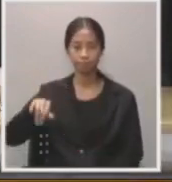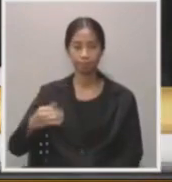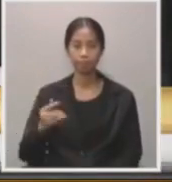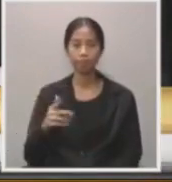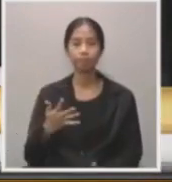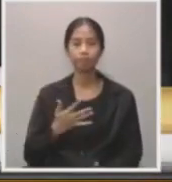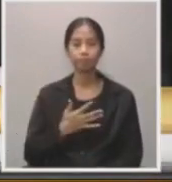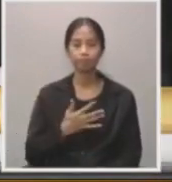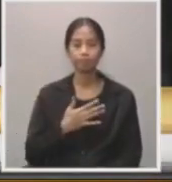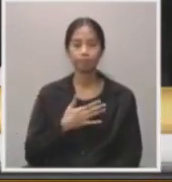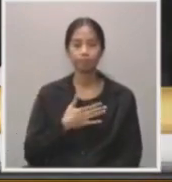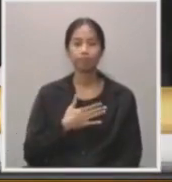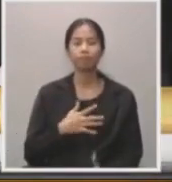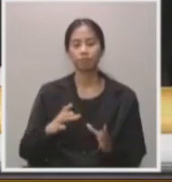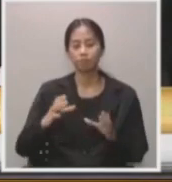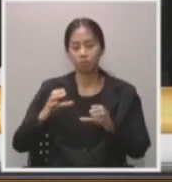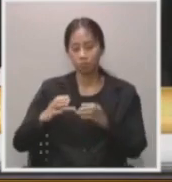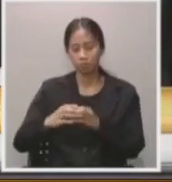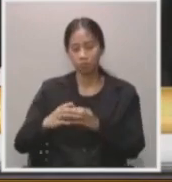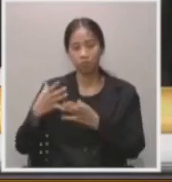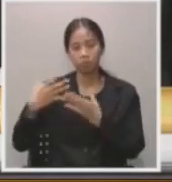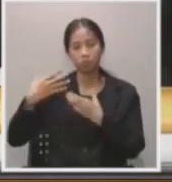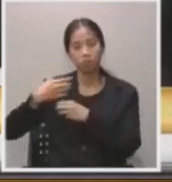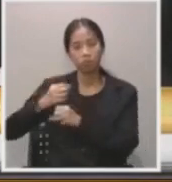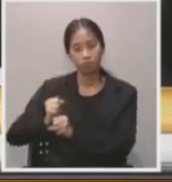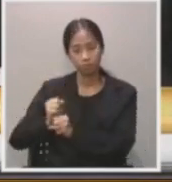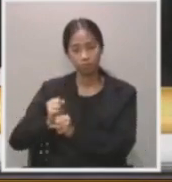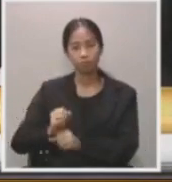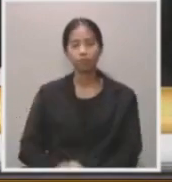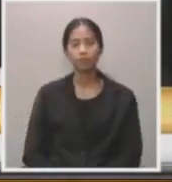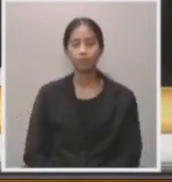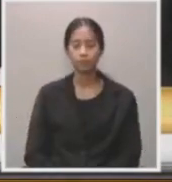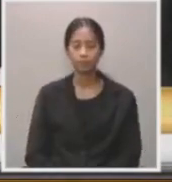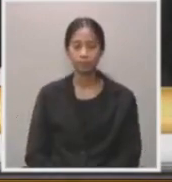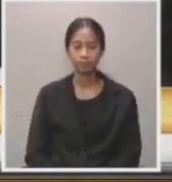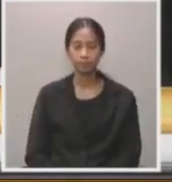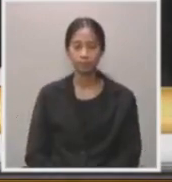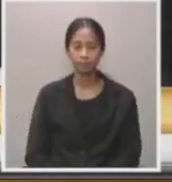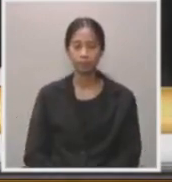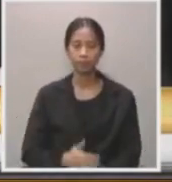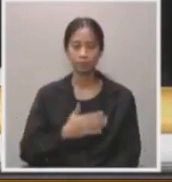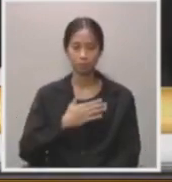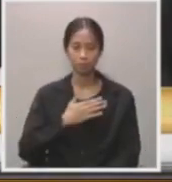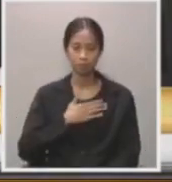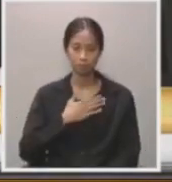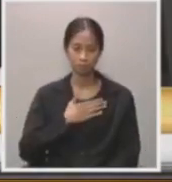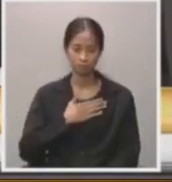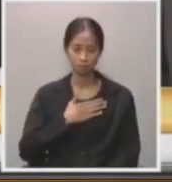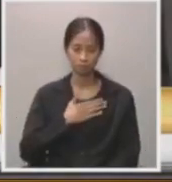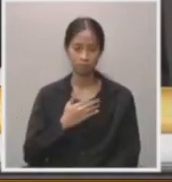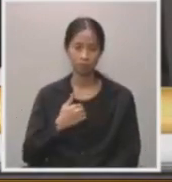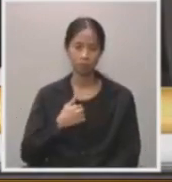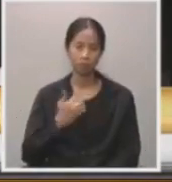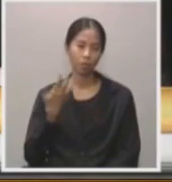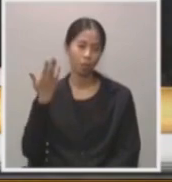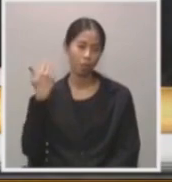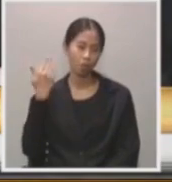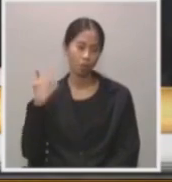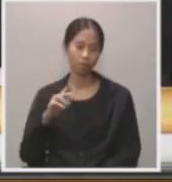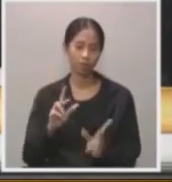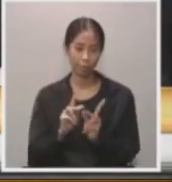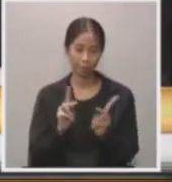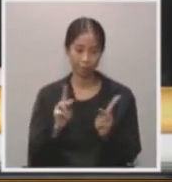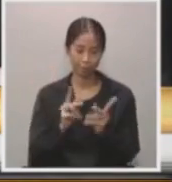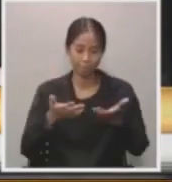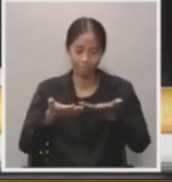แบบบัญชีรายชื่อพรรคประชาธิปัตย์ท่านประธานครับผมเป็นผู้หนึ่งที่เคยเป็นกรรมธิการพิ